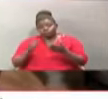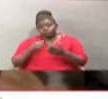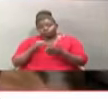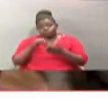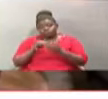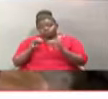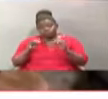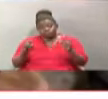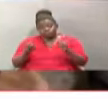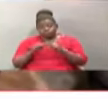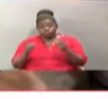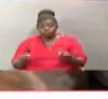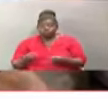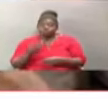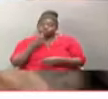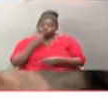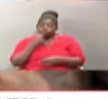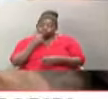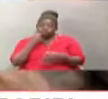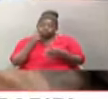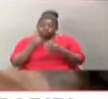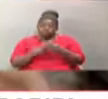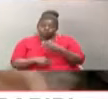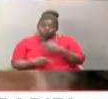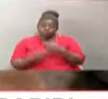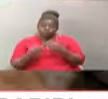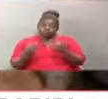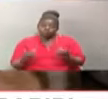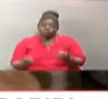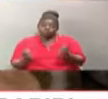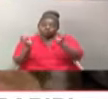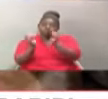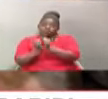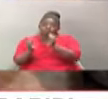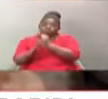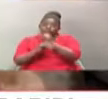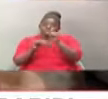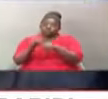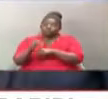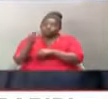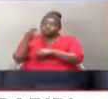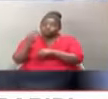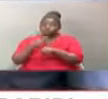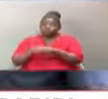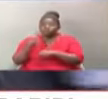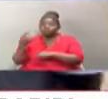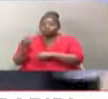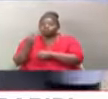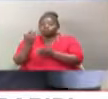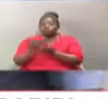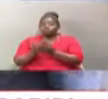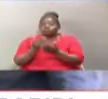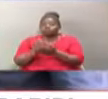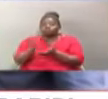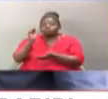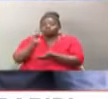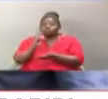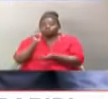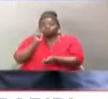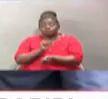Sesimba naye asaseza ab'ebyokwerinda abo ategeezezza nti bakamukwatira mu bubbi emirundi esatu gyokka n'asaba bamukendereze